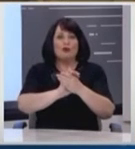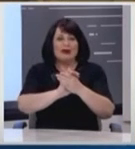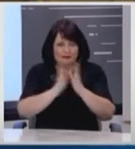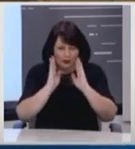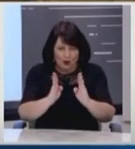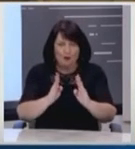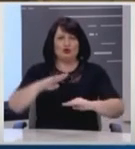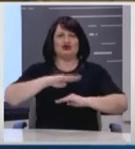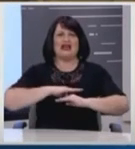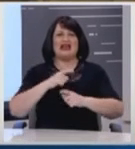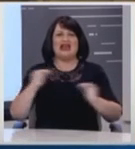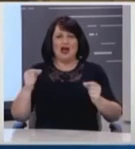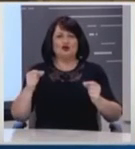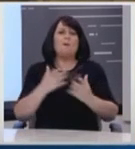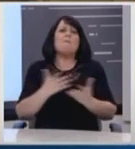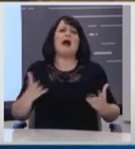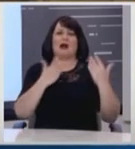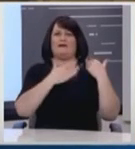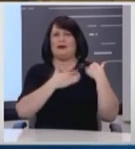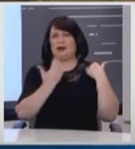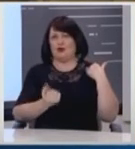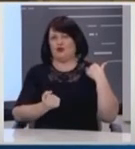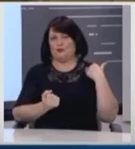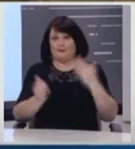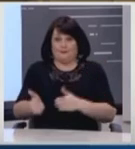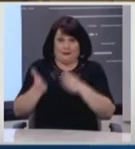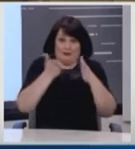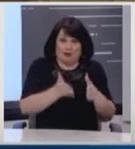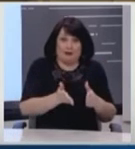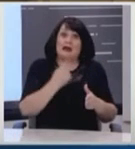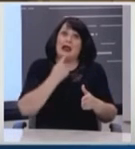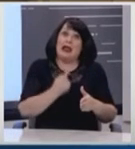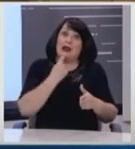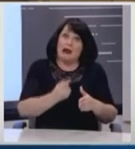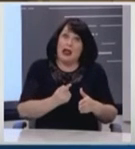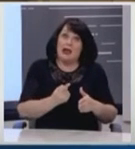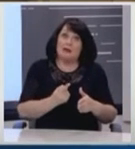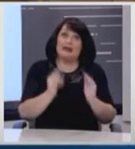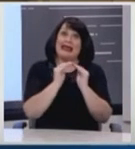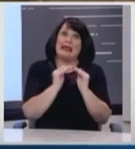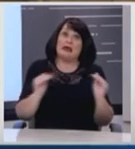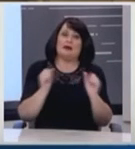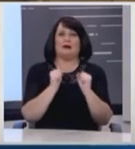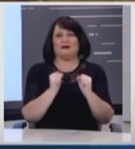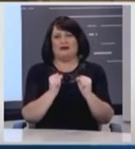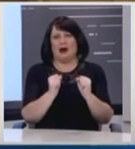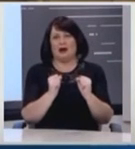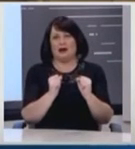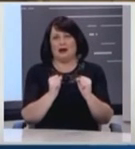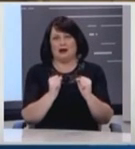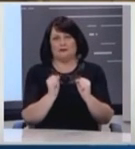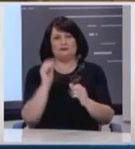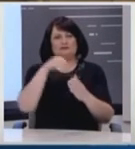χώρα μας, είναι τεράστιες. Από τη μια εκφιάζεται ως παράγοντα ειρήνης και ασφάλειας τη